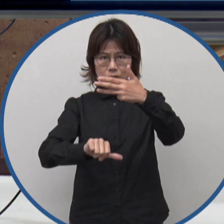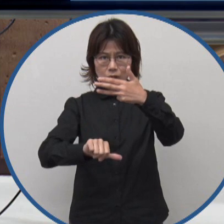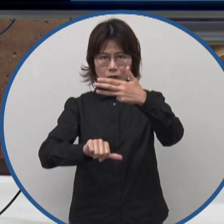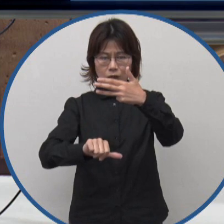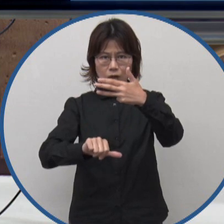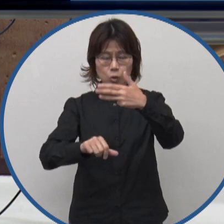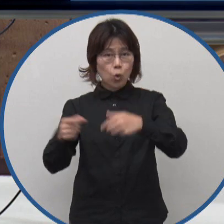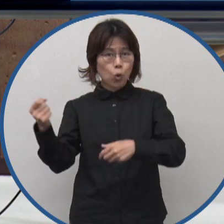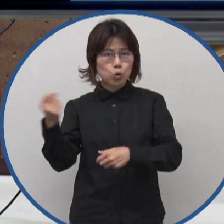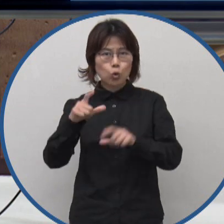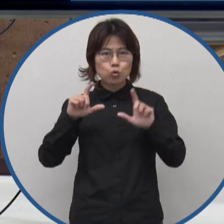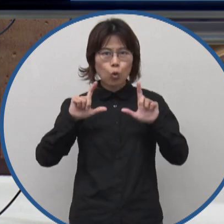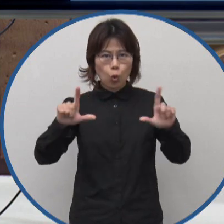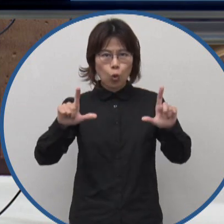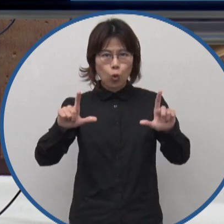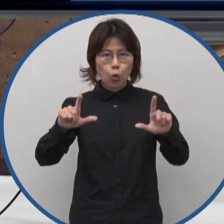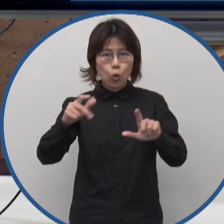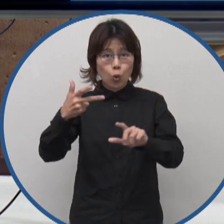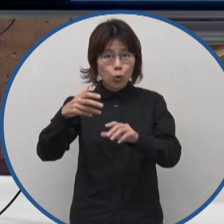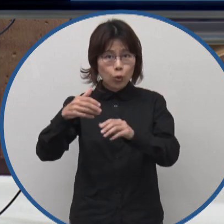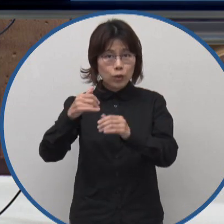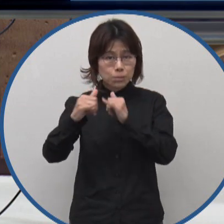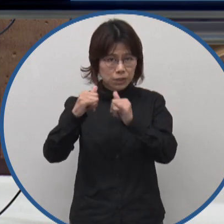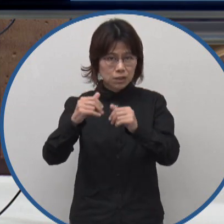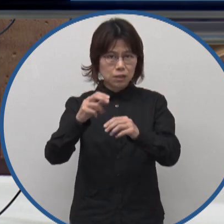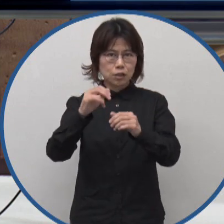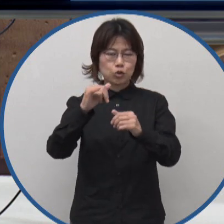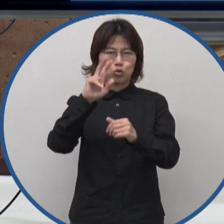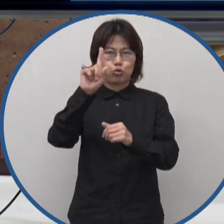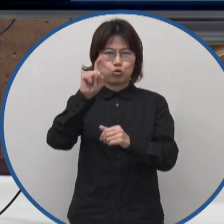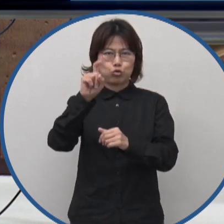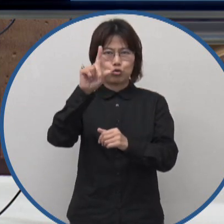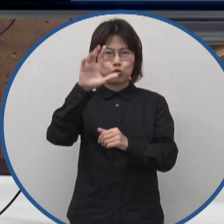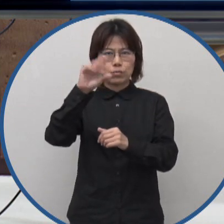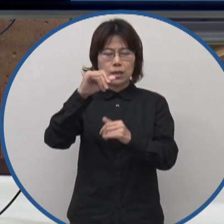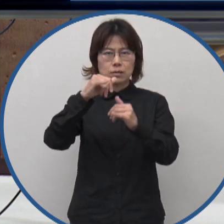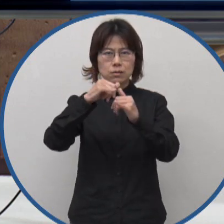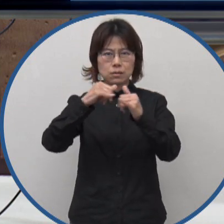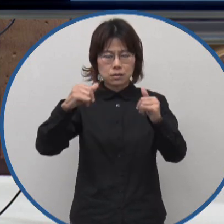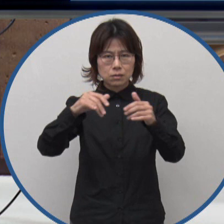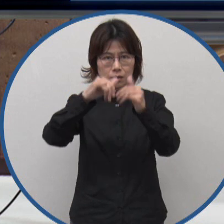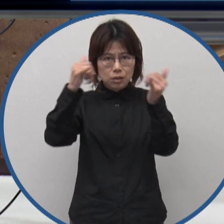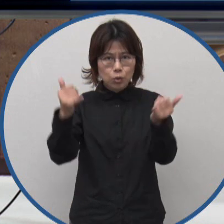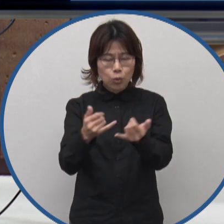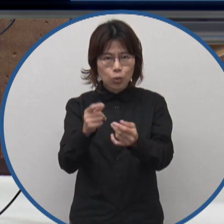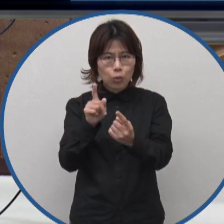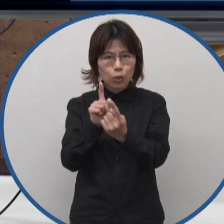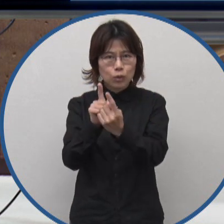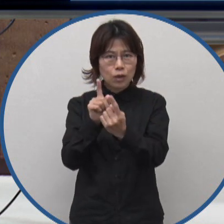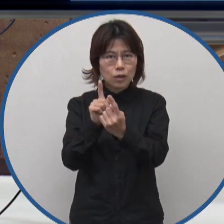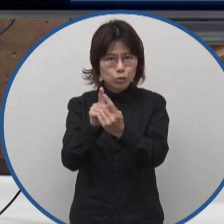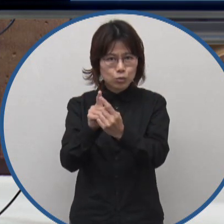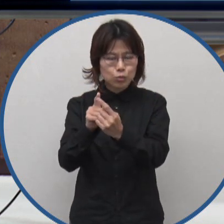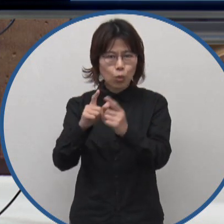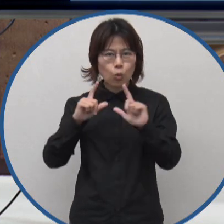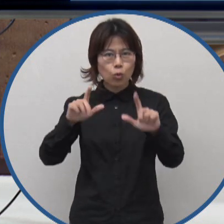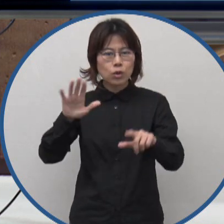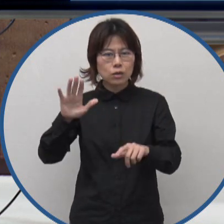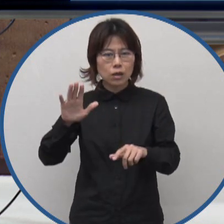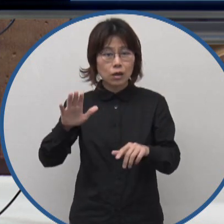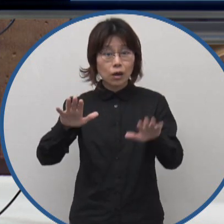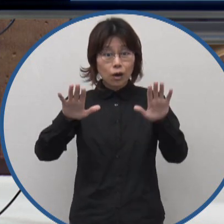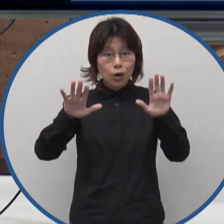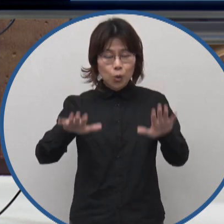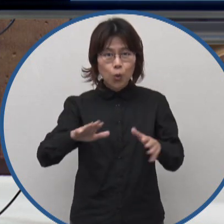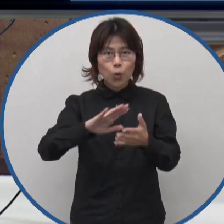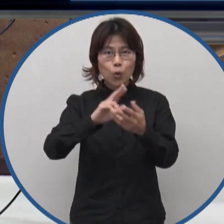報ということで各市町の人口10万人あたりの報告数が載っていますけども、今日は具体的にどれぐらいの感染者が